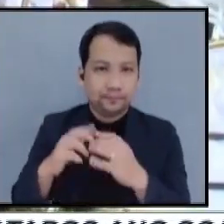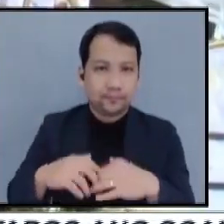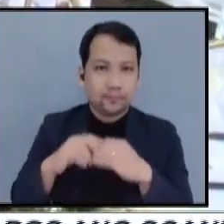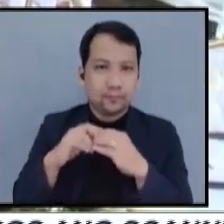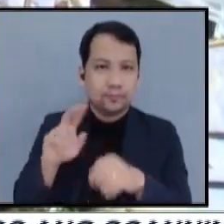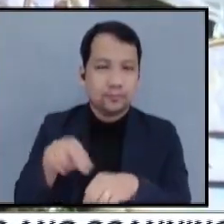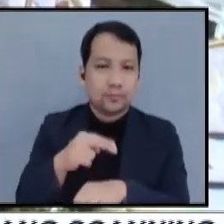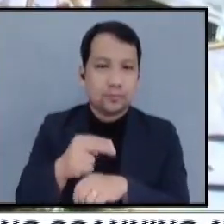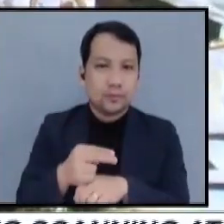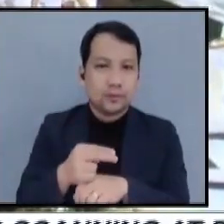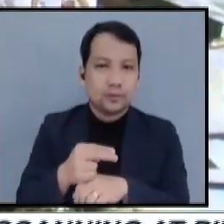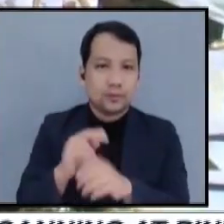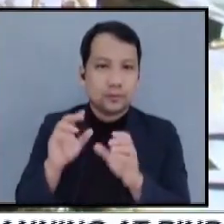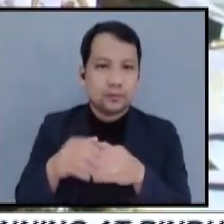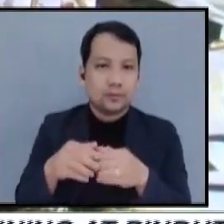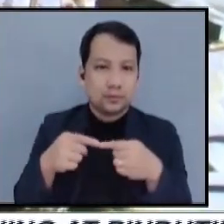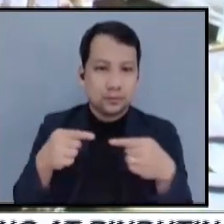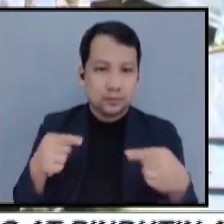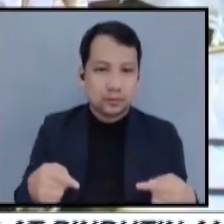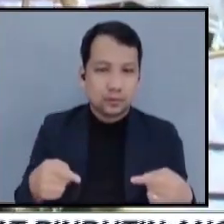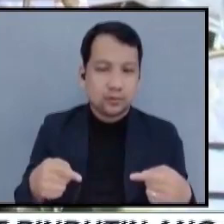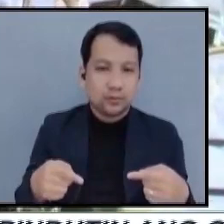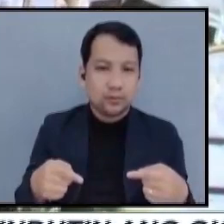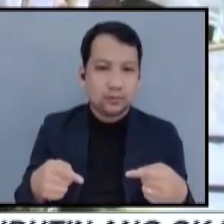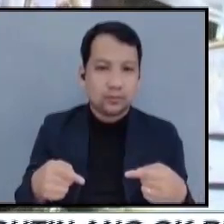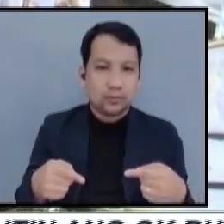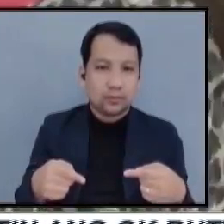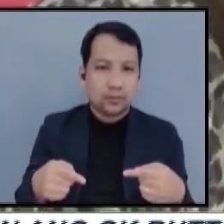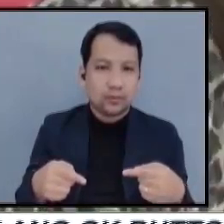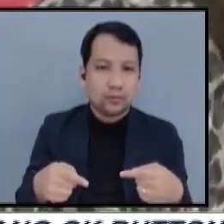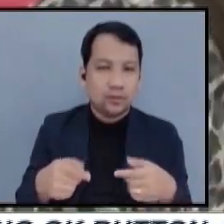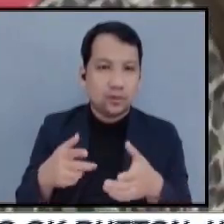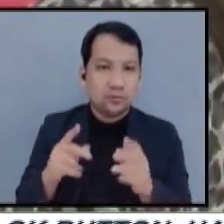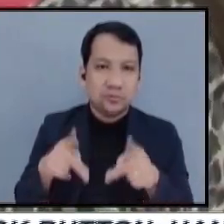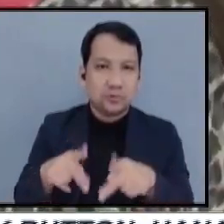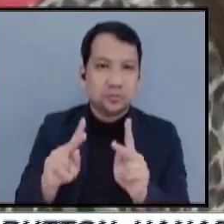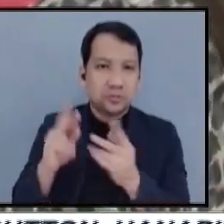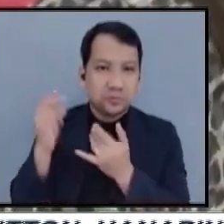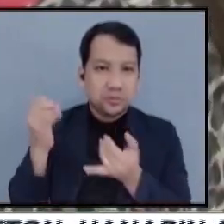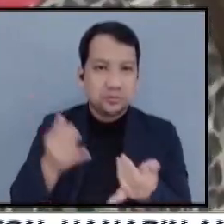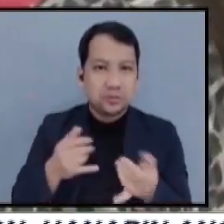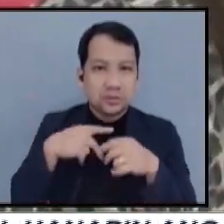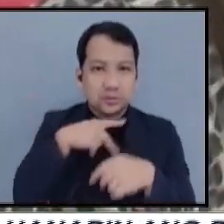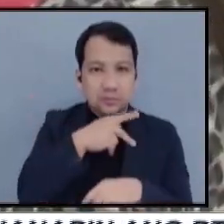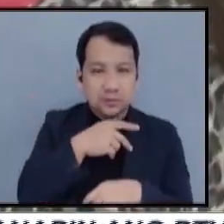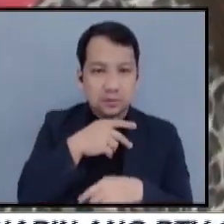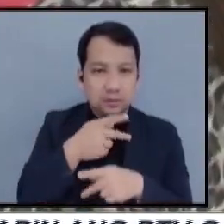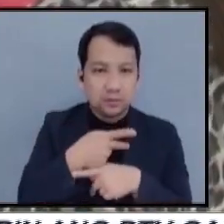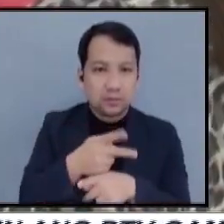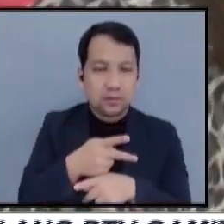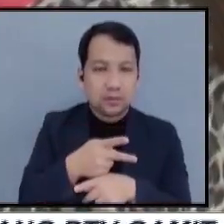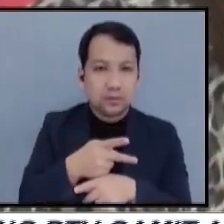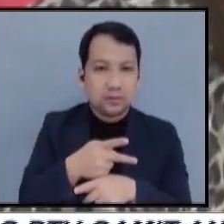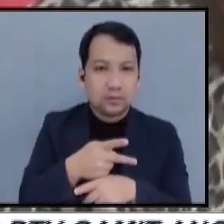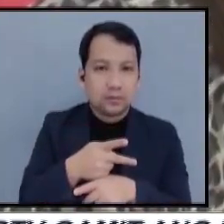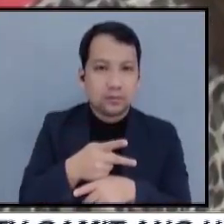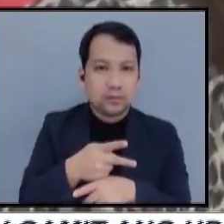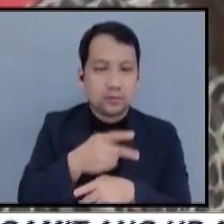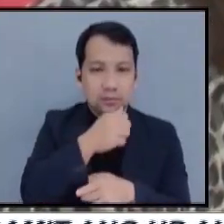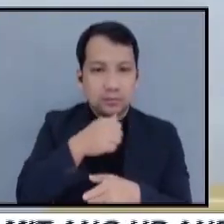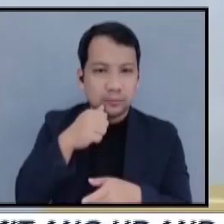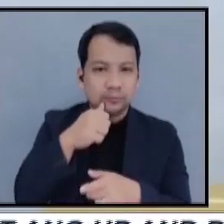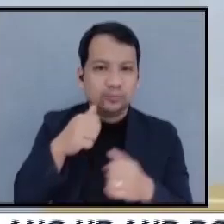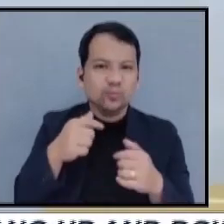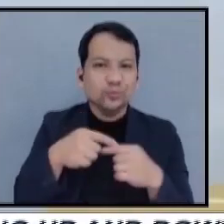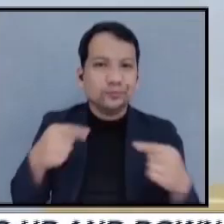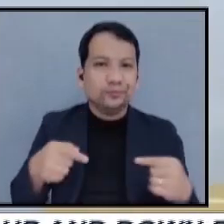para labanan ng mga smugglers at hoarders sa mga produktong agrikultura. Umikot ang diskusyon sa ratifikasyon ng Anti-Agricultural Economic Sabotage